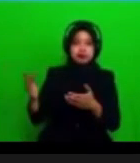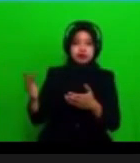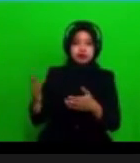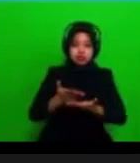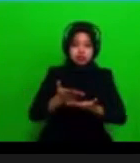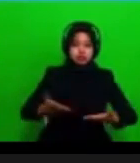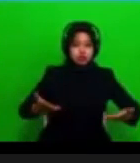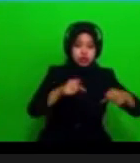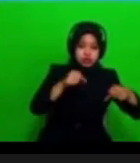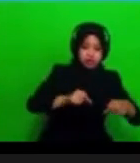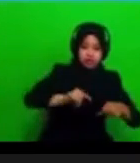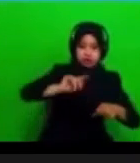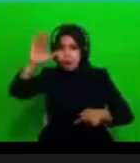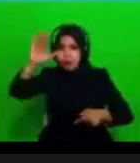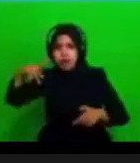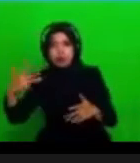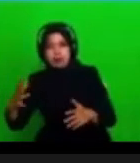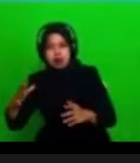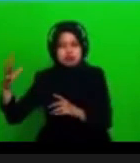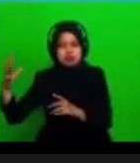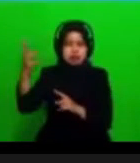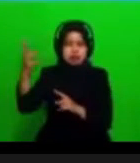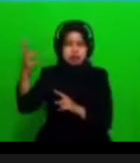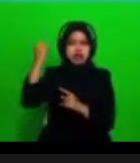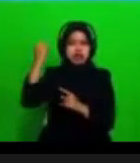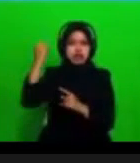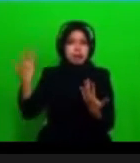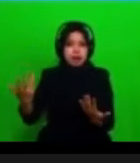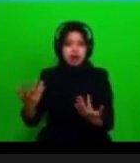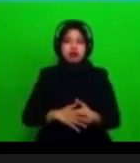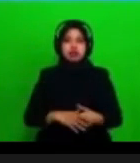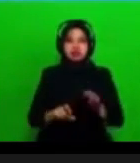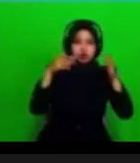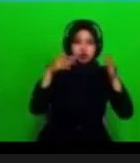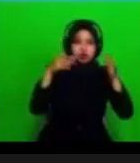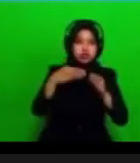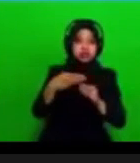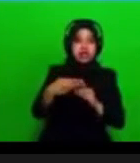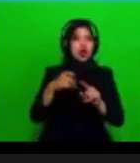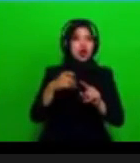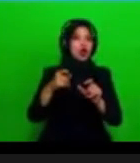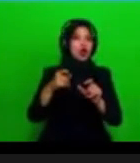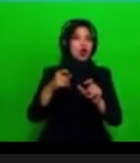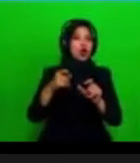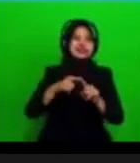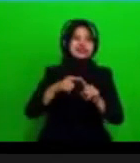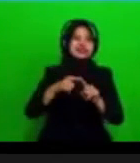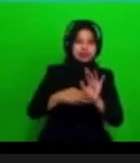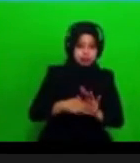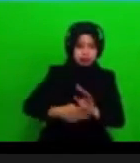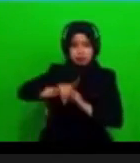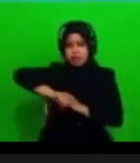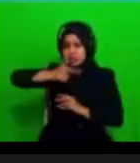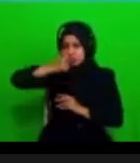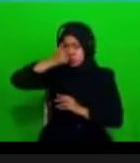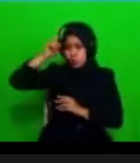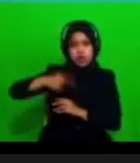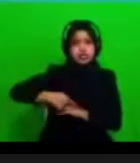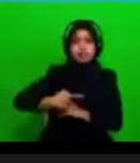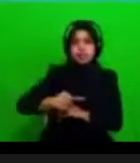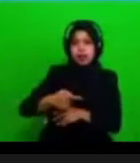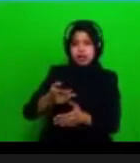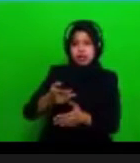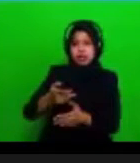situasi sekarang dan situasi masa depan yang ingin kita capai. Untuk kategori ekosistem misalnya, belajar sebagai kewajiban,